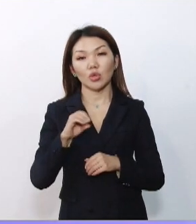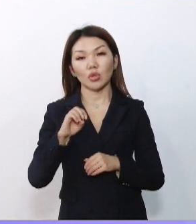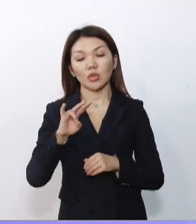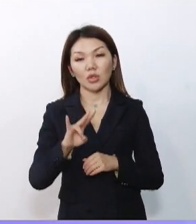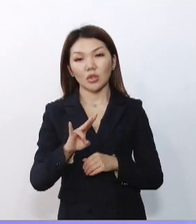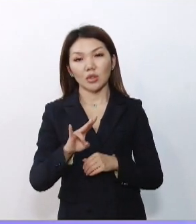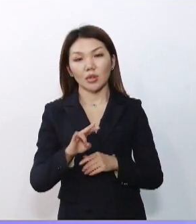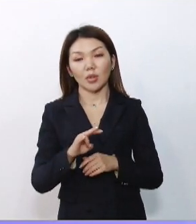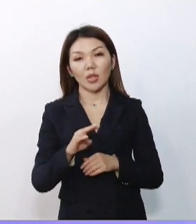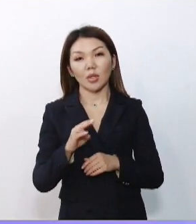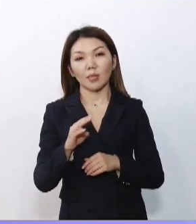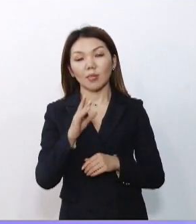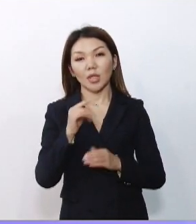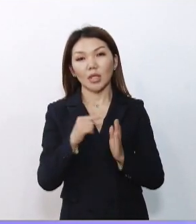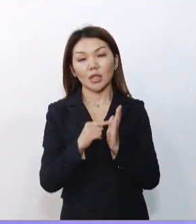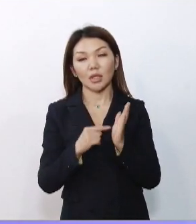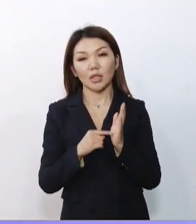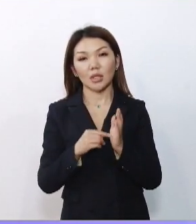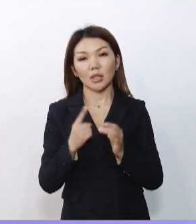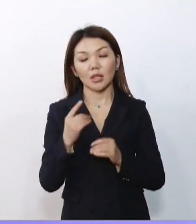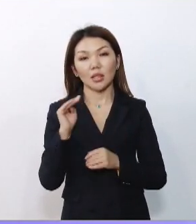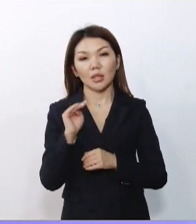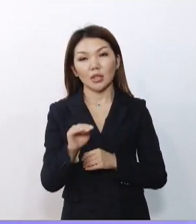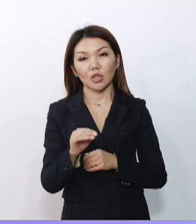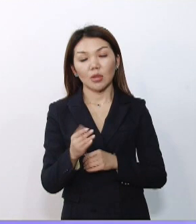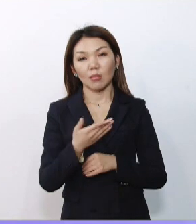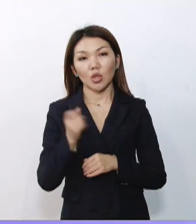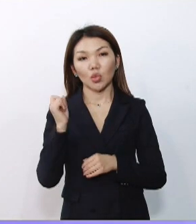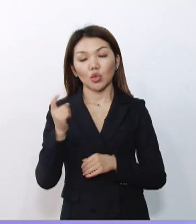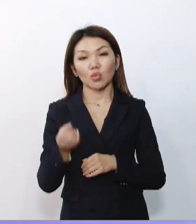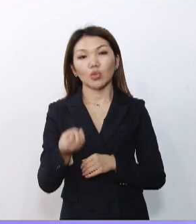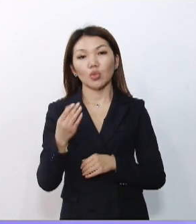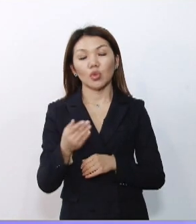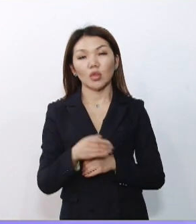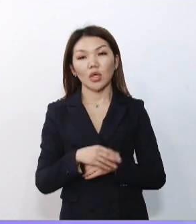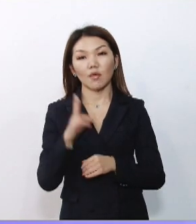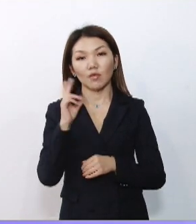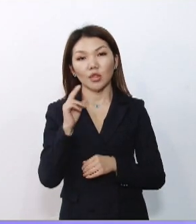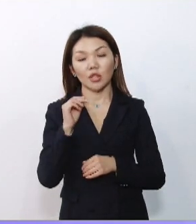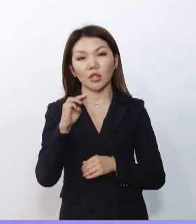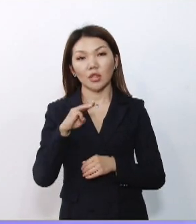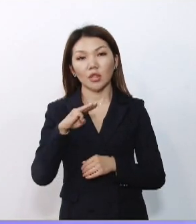на 1000 мы узнаем, сколько в числе тысяч.